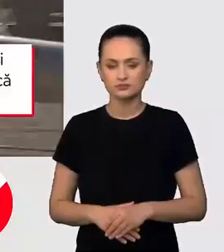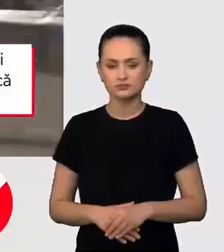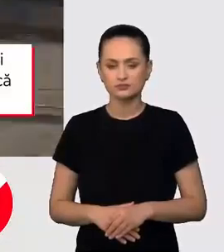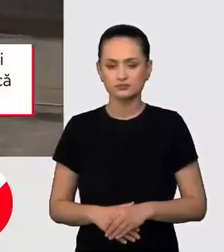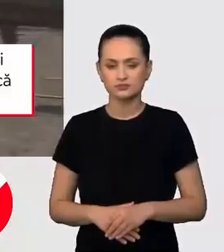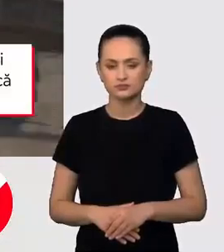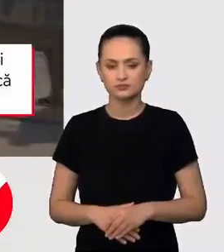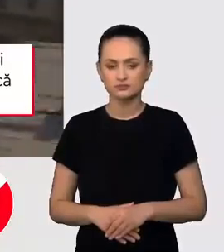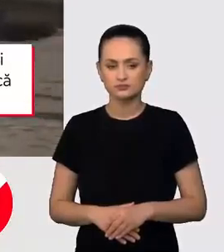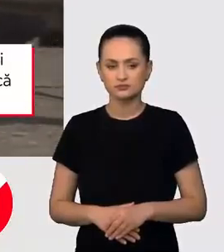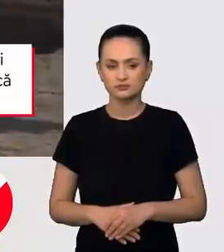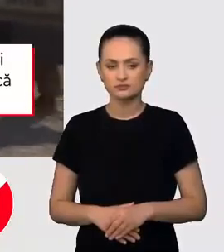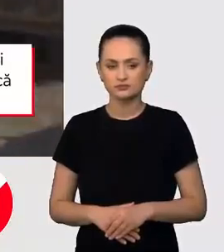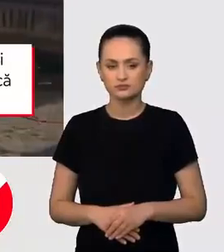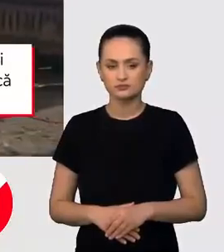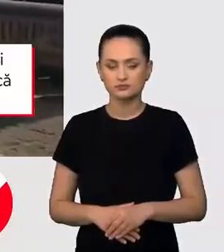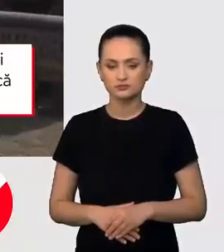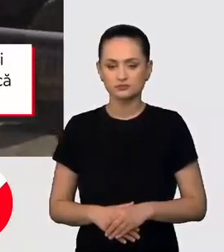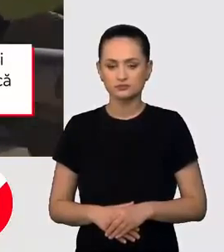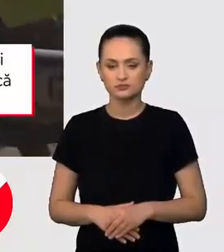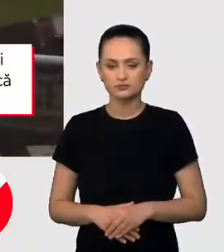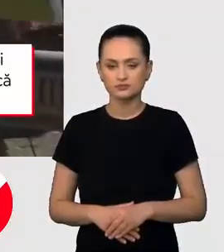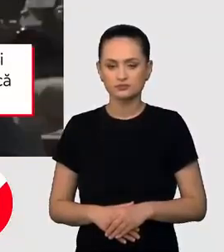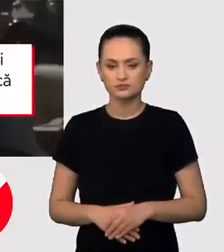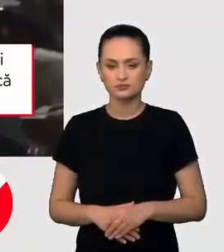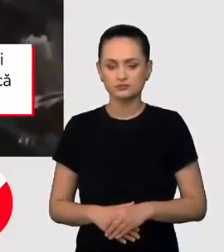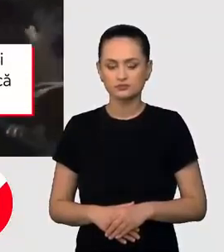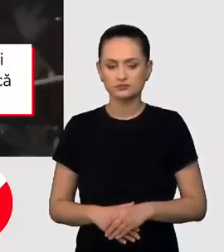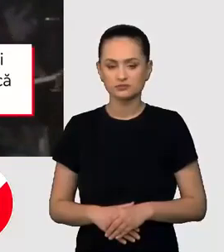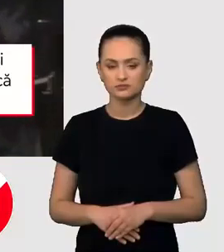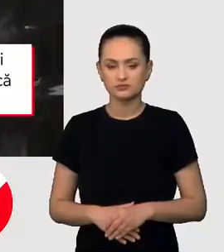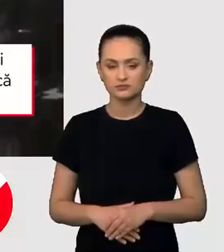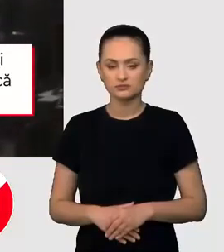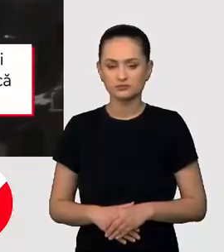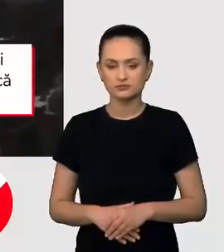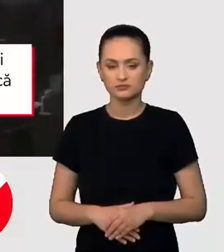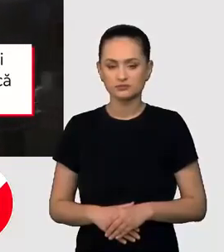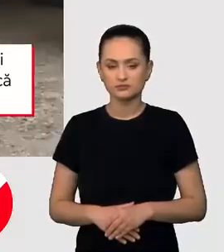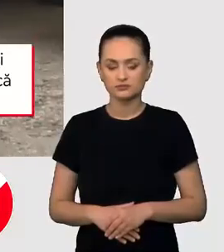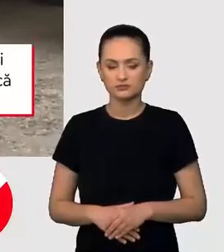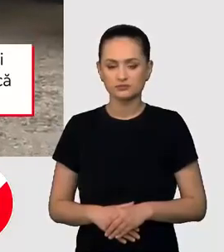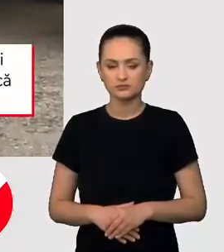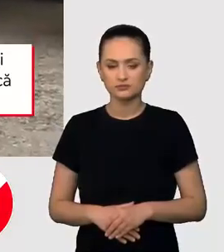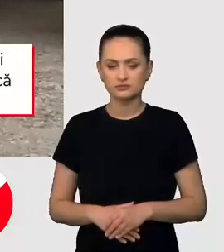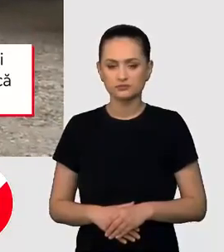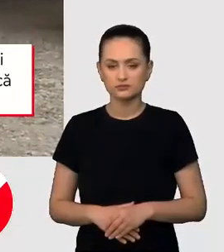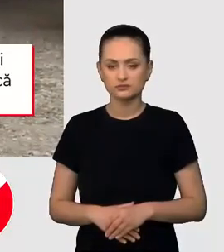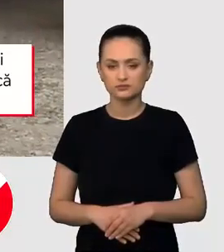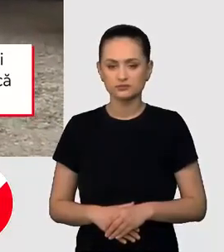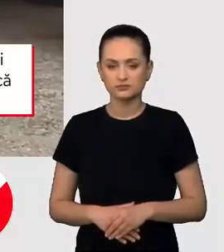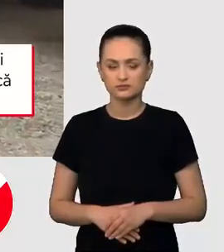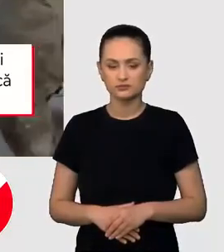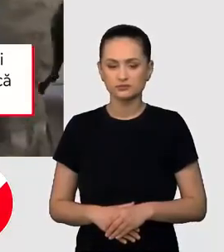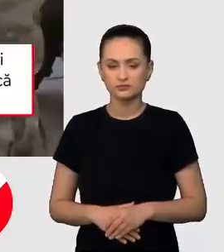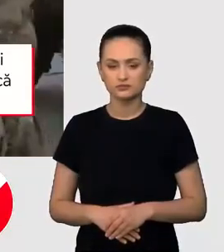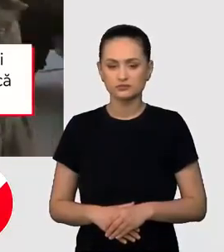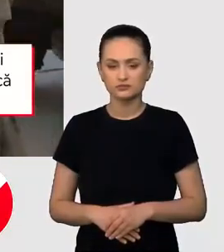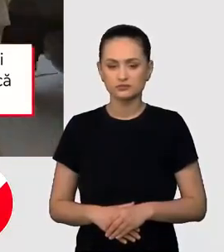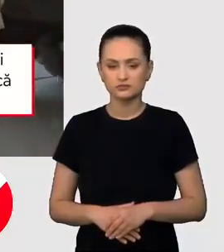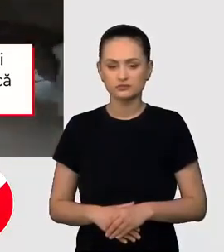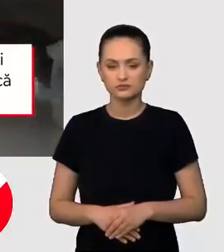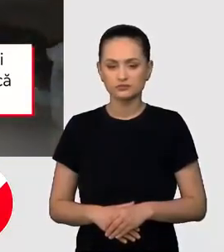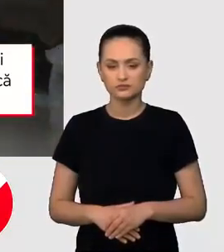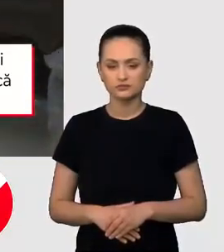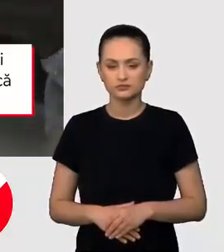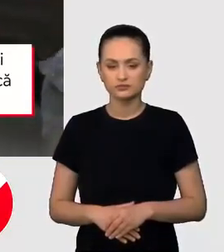cooperare în Europa, s-a ajuns practic la un dialog constructiv, constant, care a făcut ca să nu mai avem,